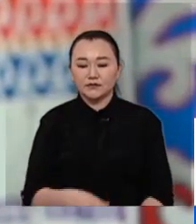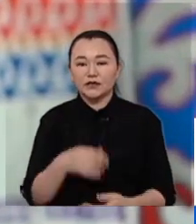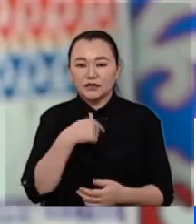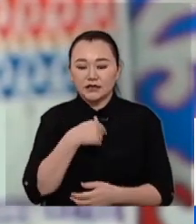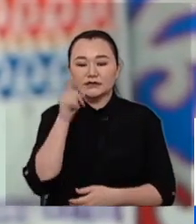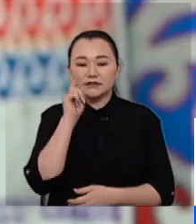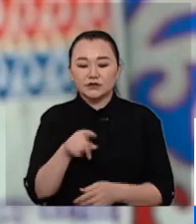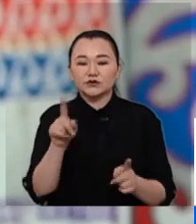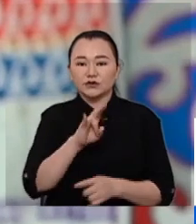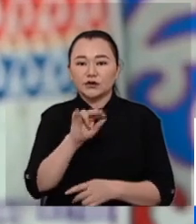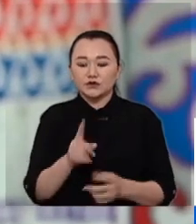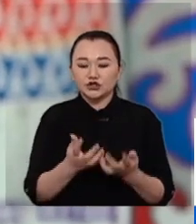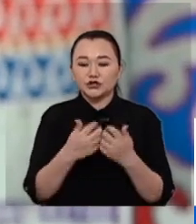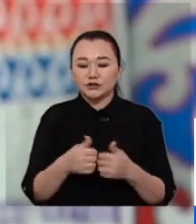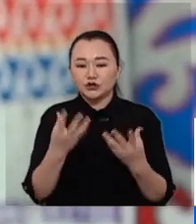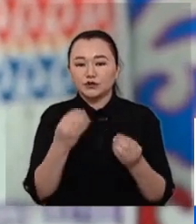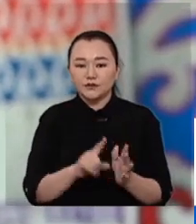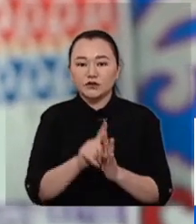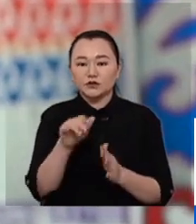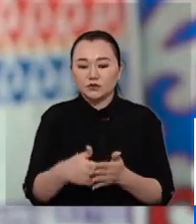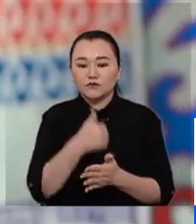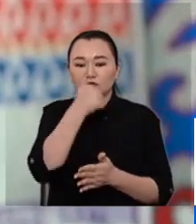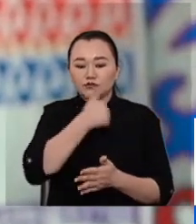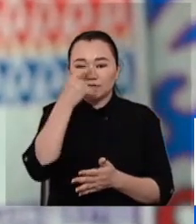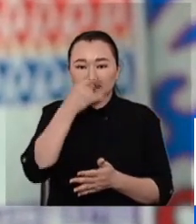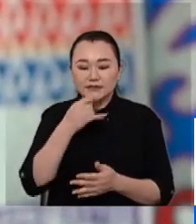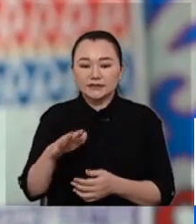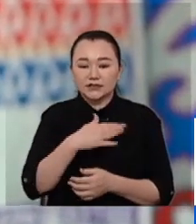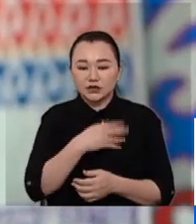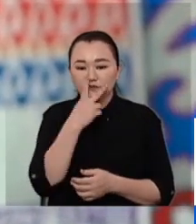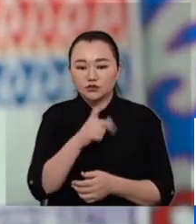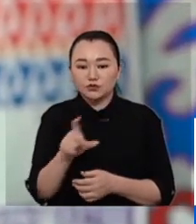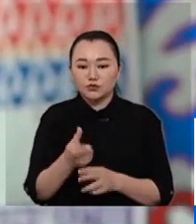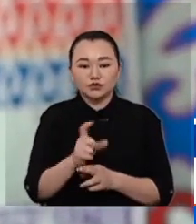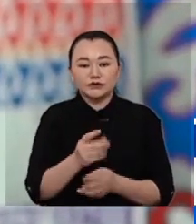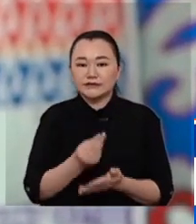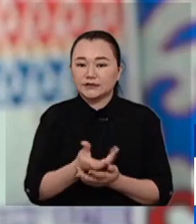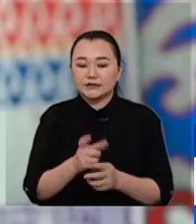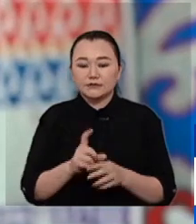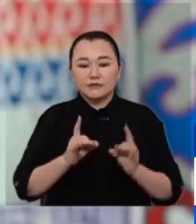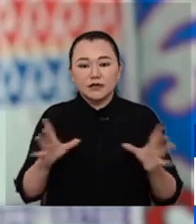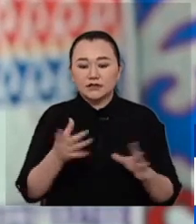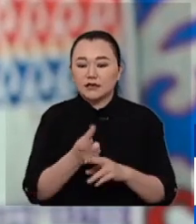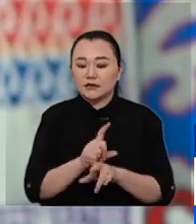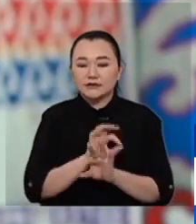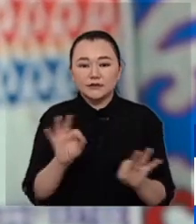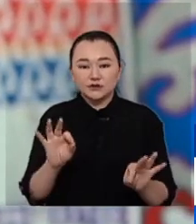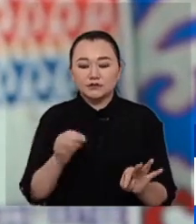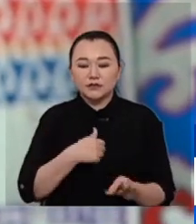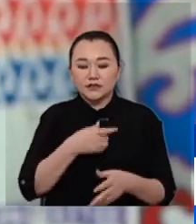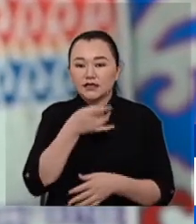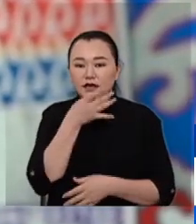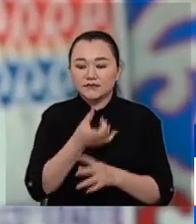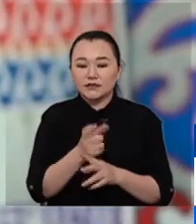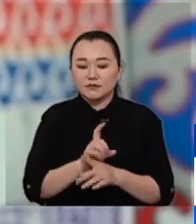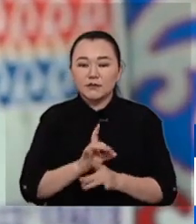Я знаю, что Наурыз считается днем начала Нового года в Казахстане. Я вижу, что люди очень ценят этот праздник, и это замечательно. Мне нравится